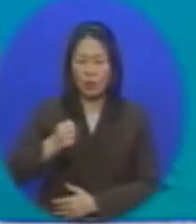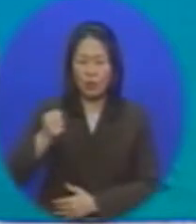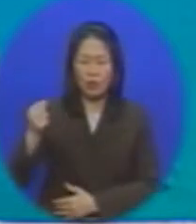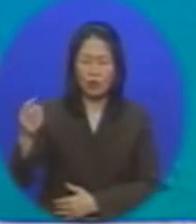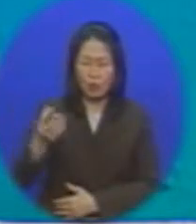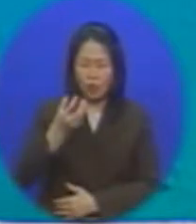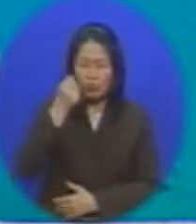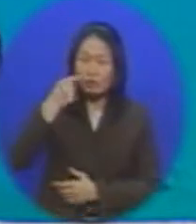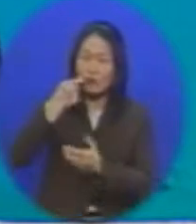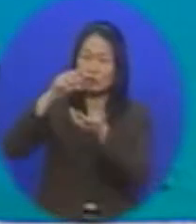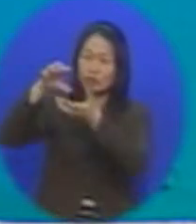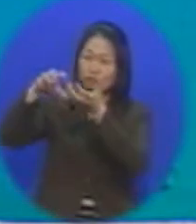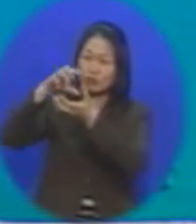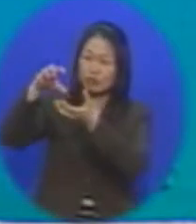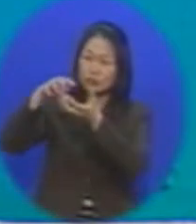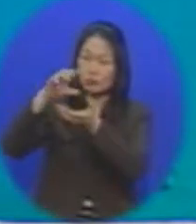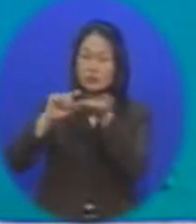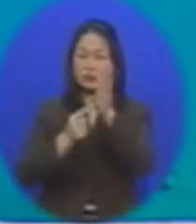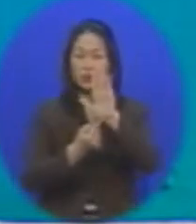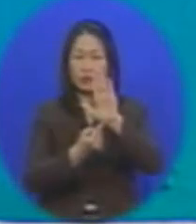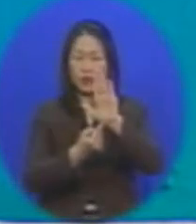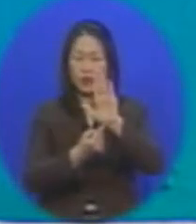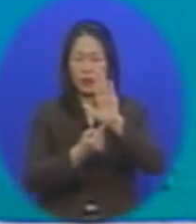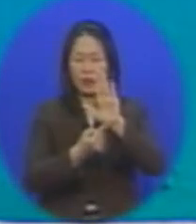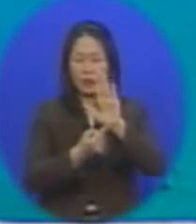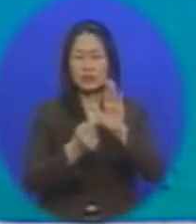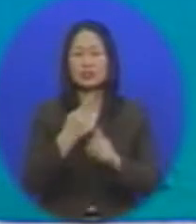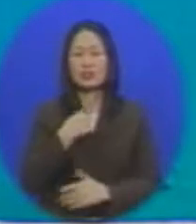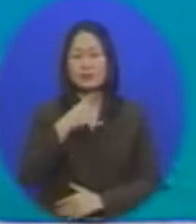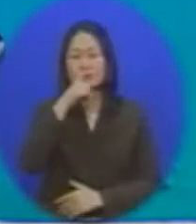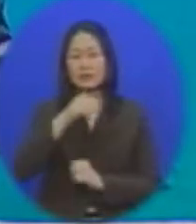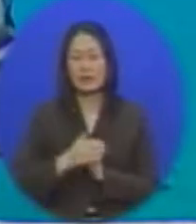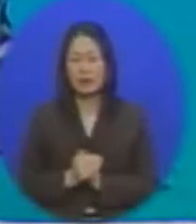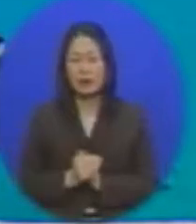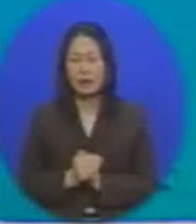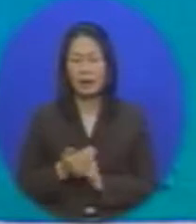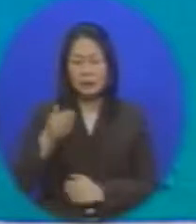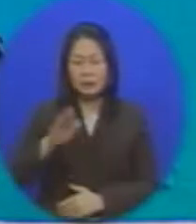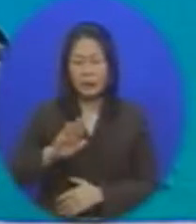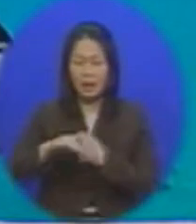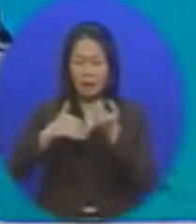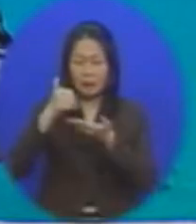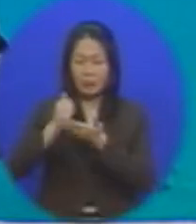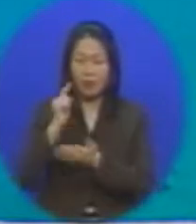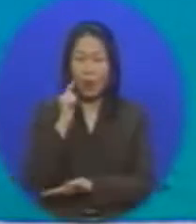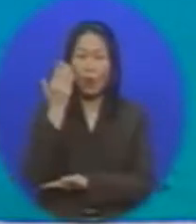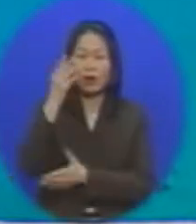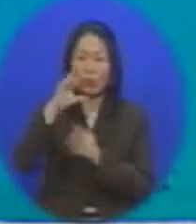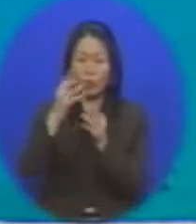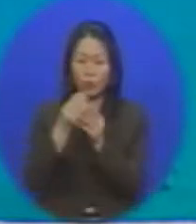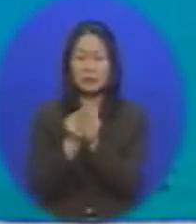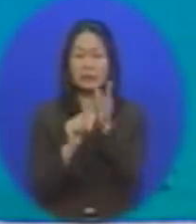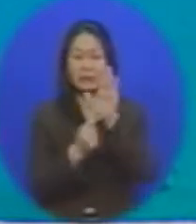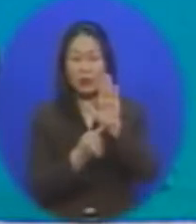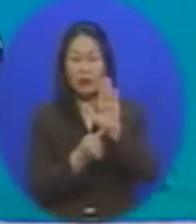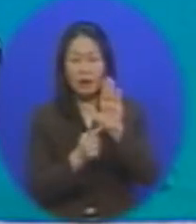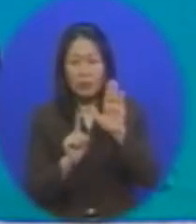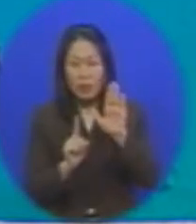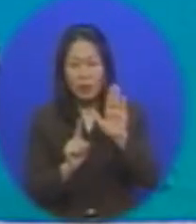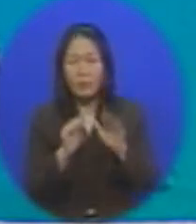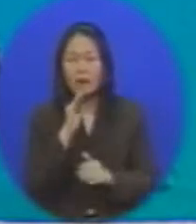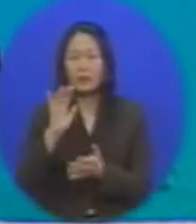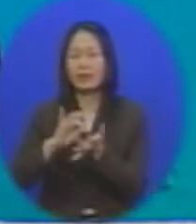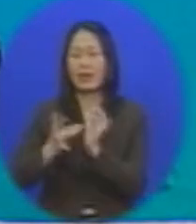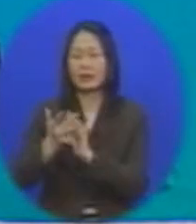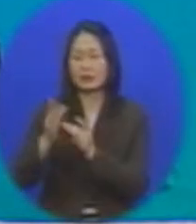구름으로 이렇게 드러내 보여 주신 저건 있읍니다 그러나 하나님의 영광이 온전히 드러난 것은 예수 그리스도